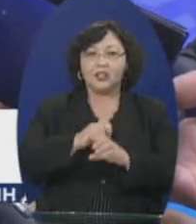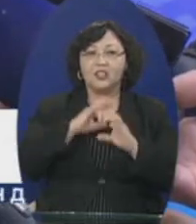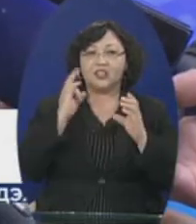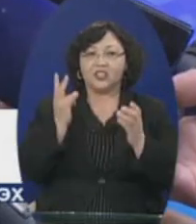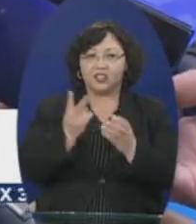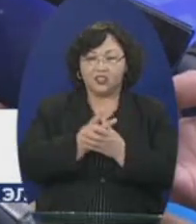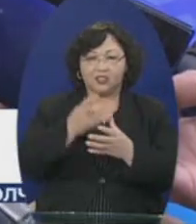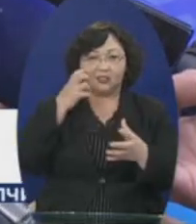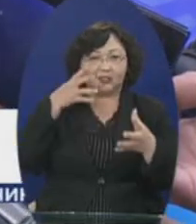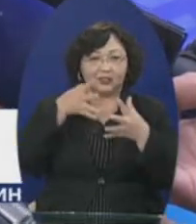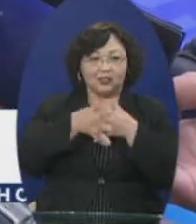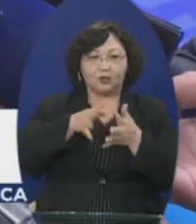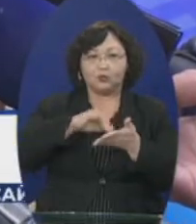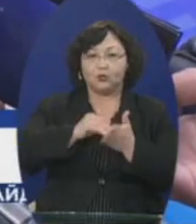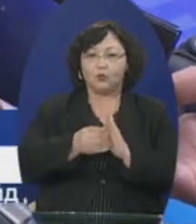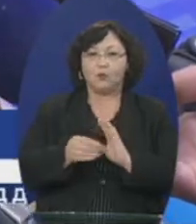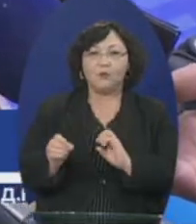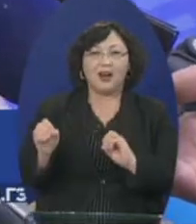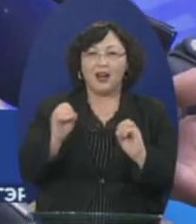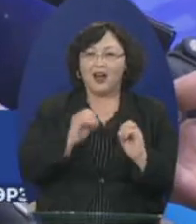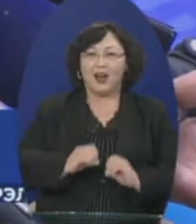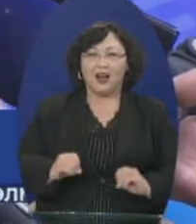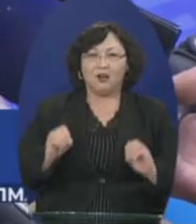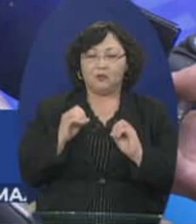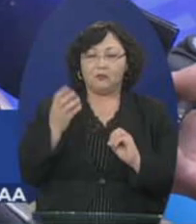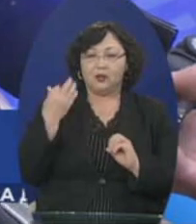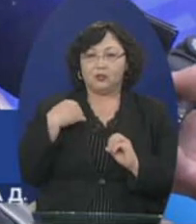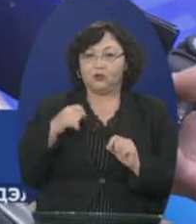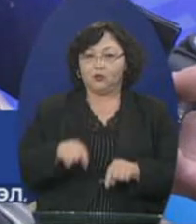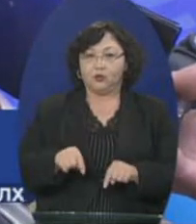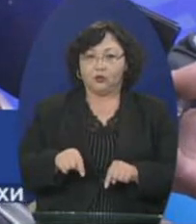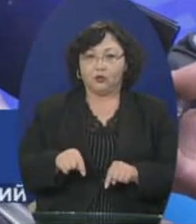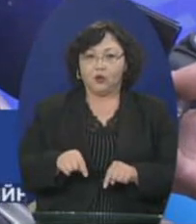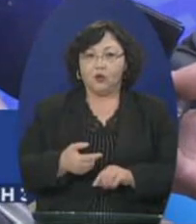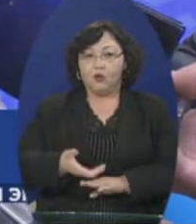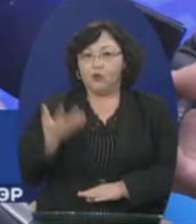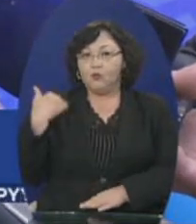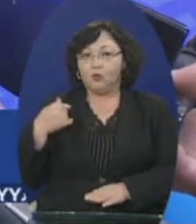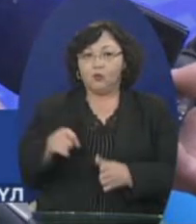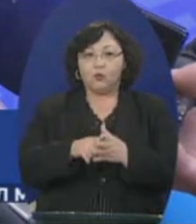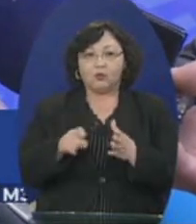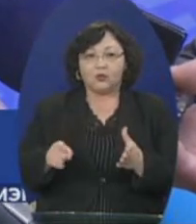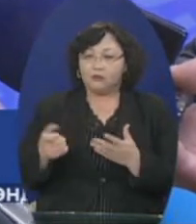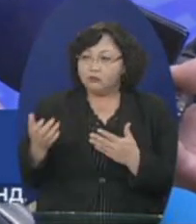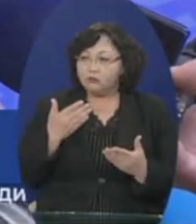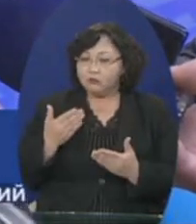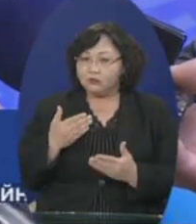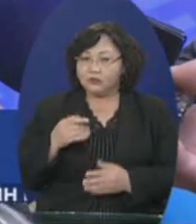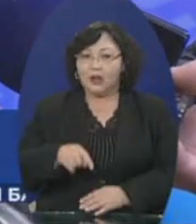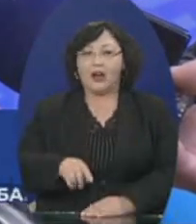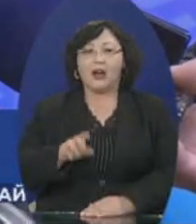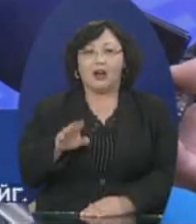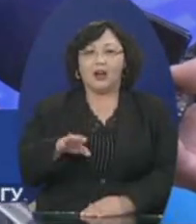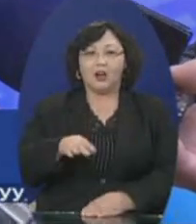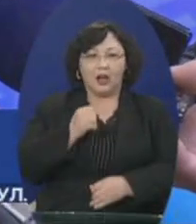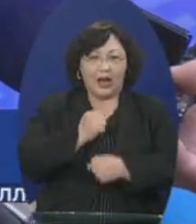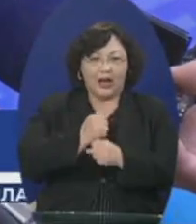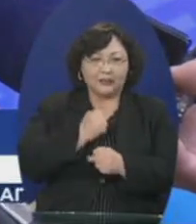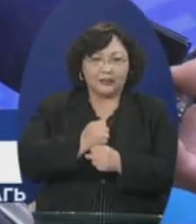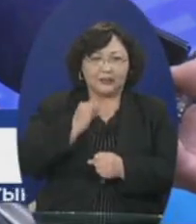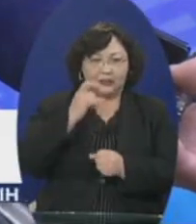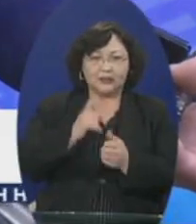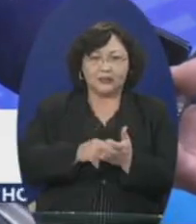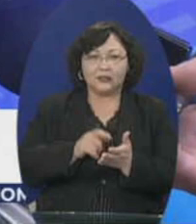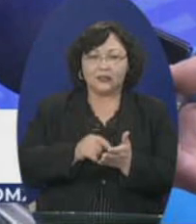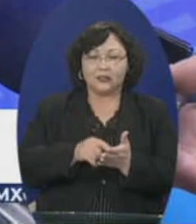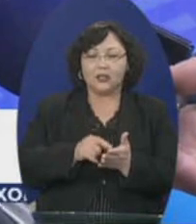стратеги төлөвлөлтгүй ажиллаж ирсэн. Тийм учраас өнөөдөр бид өнгөрсөн хугацаанд энэ бол нэлээдгүй бас их хөдөлмөр шаардсан ажил байдаг.